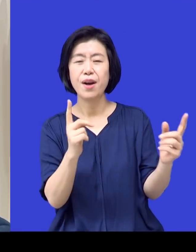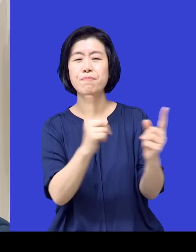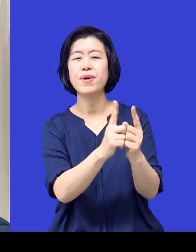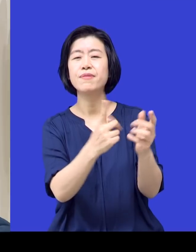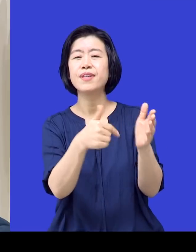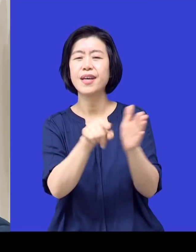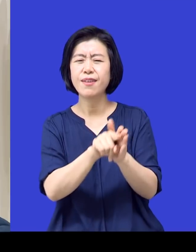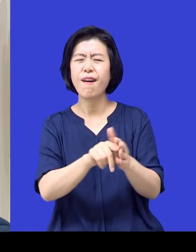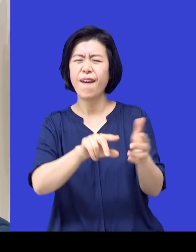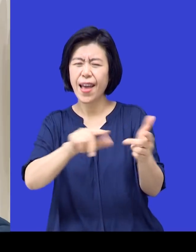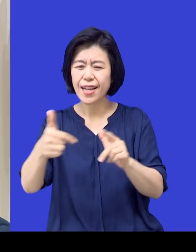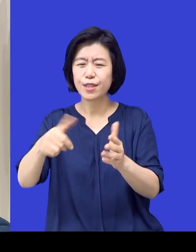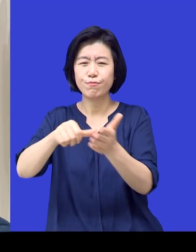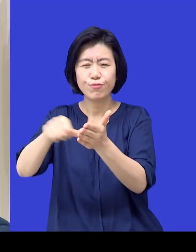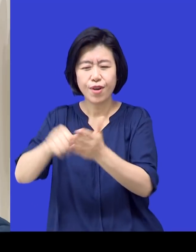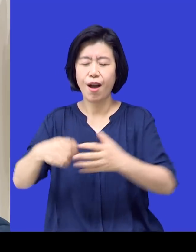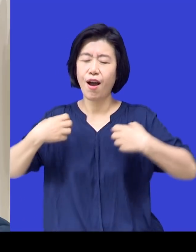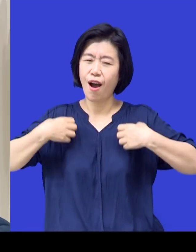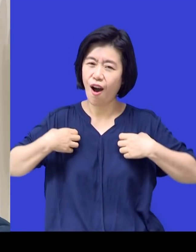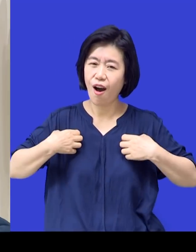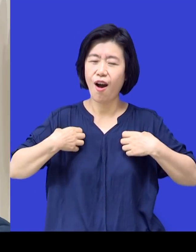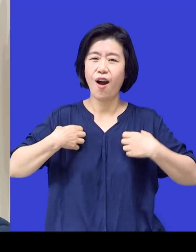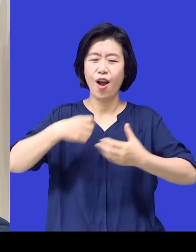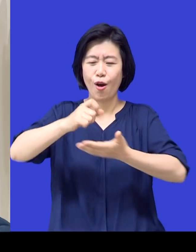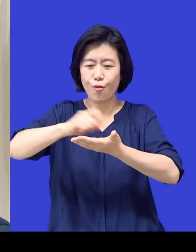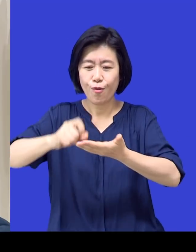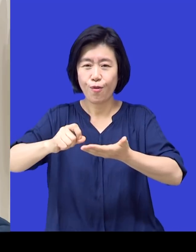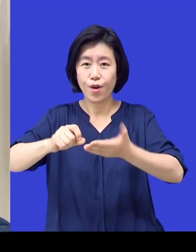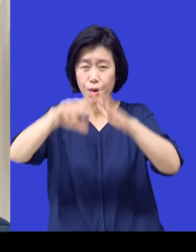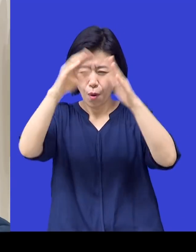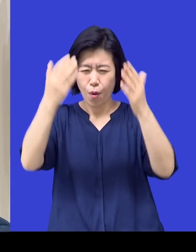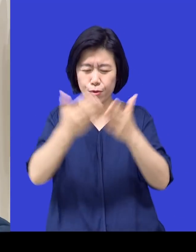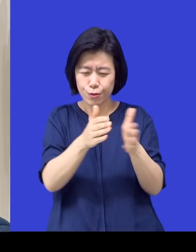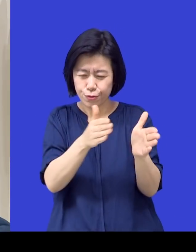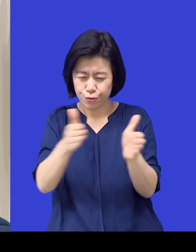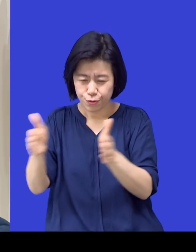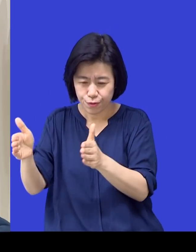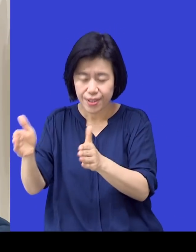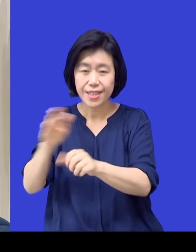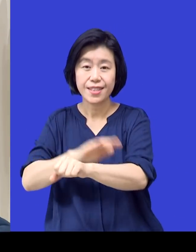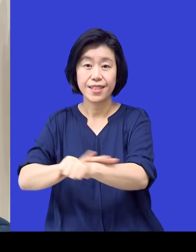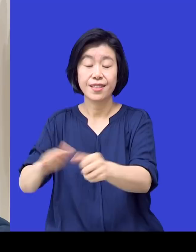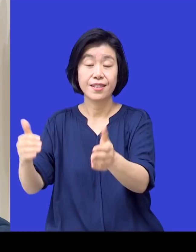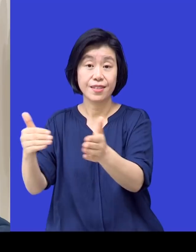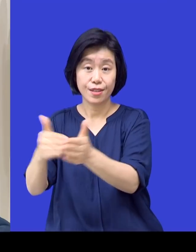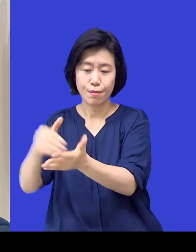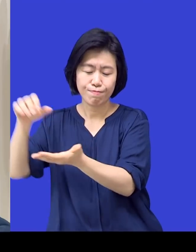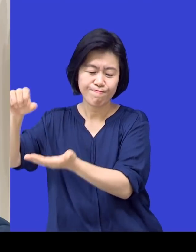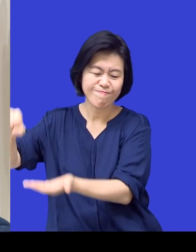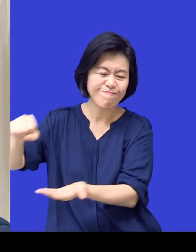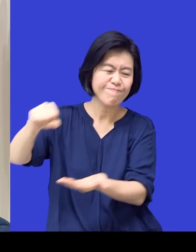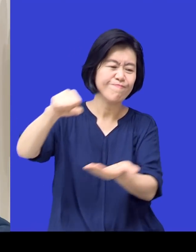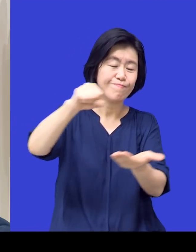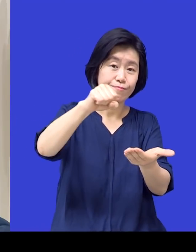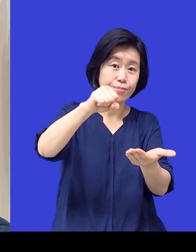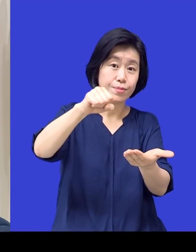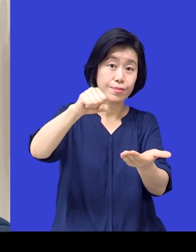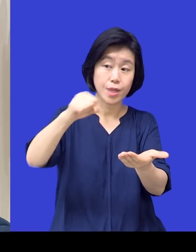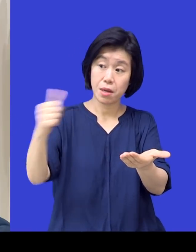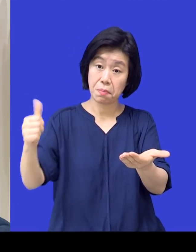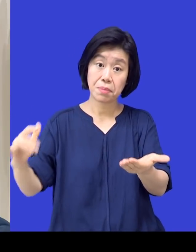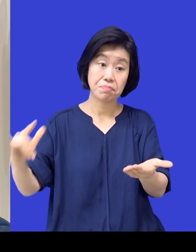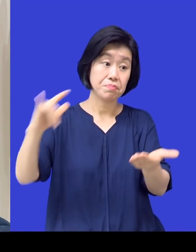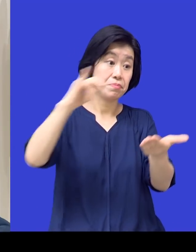백팩서부터 학용품서부터 이 아이를 준다고 한 세트를 다 사가지고 이제 에티오피아로 갔는데 네.